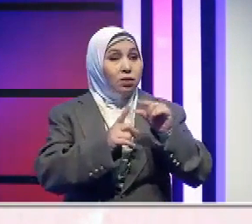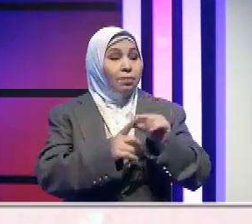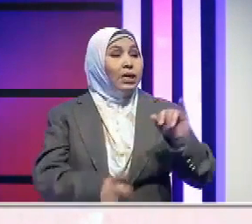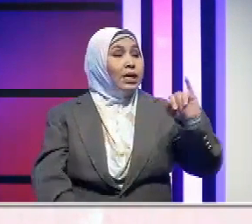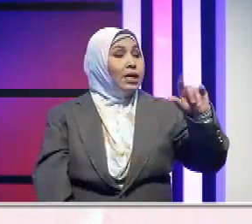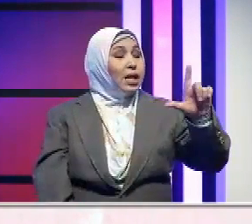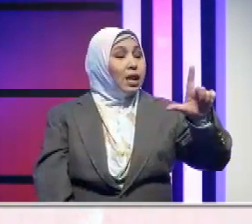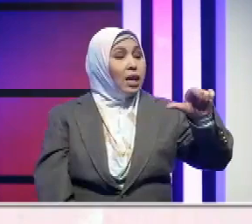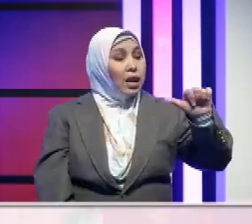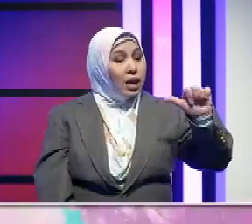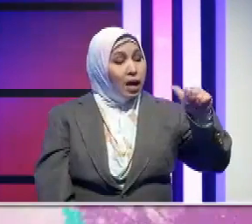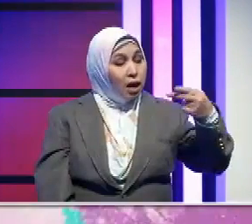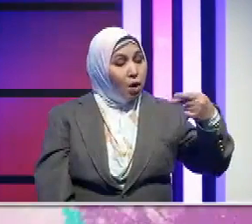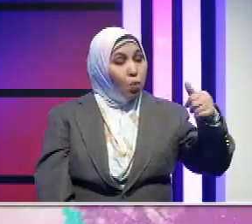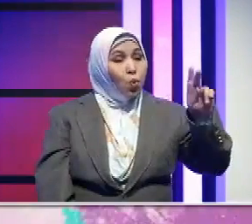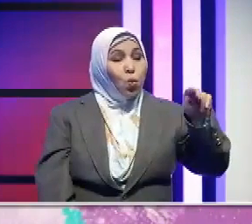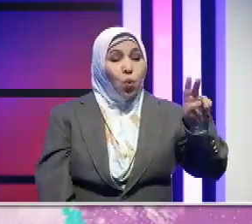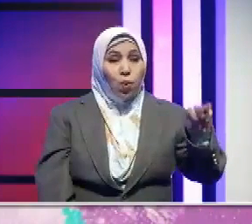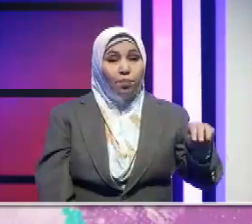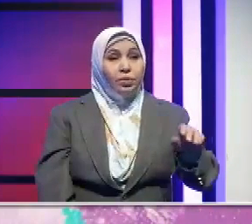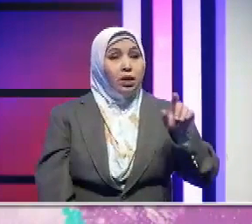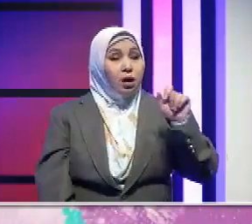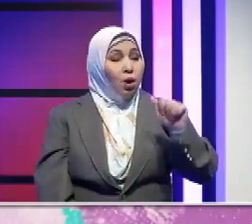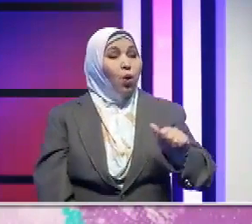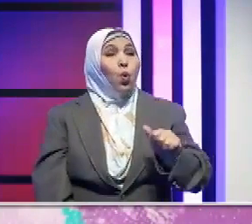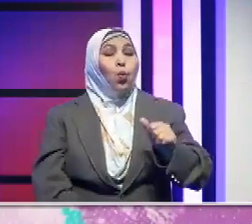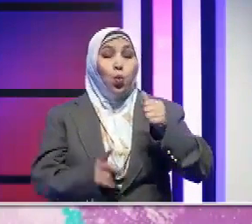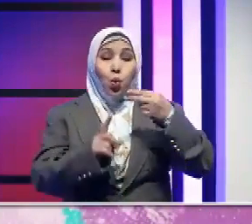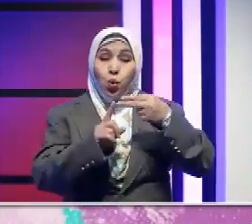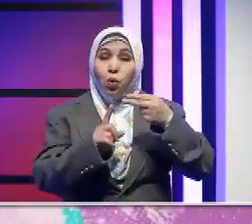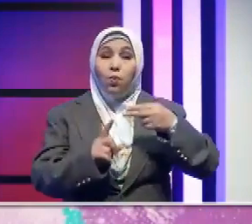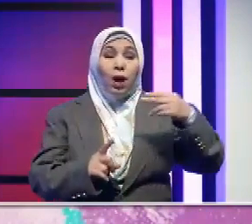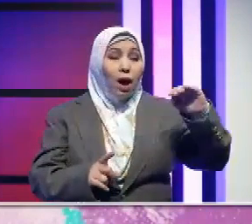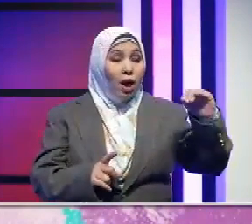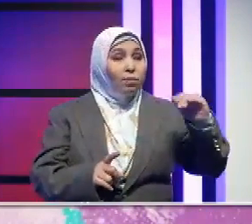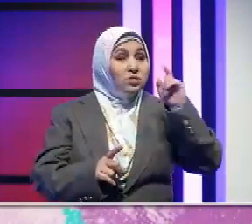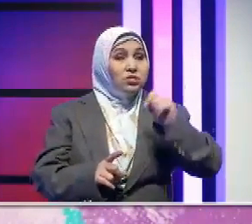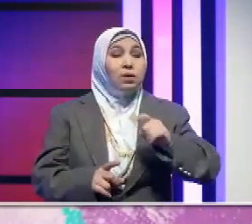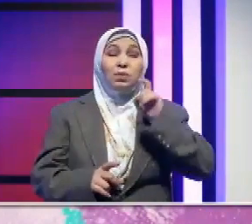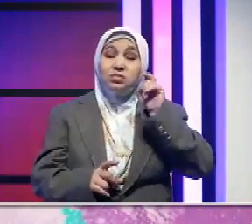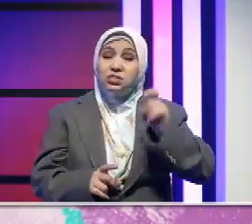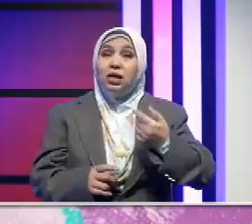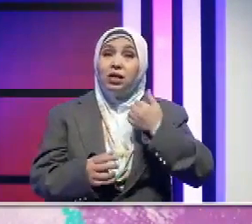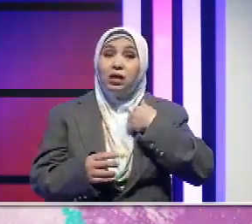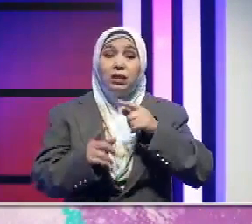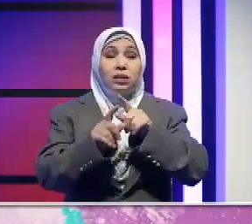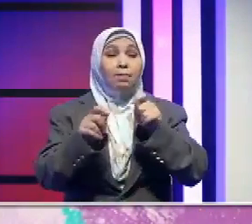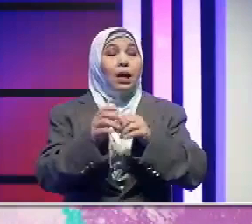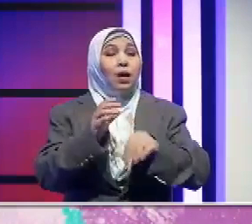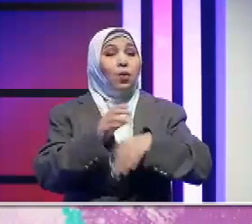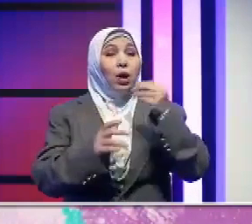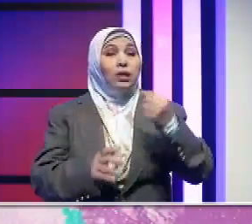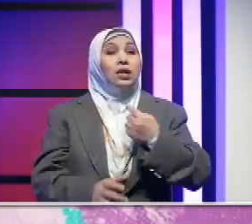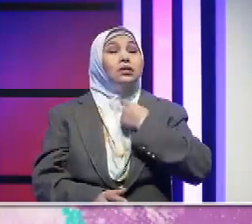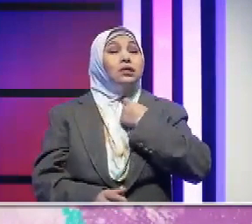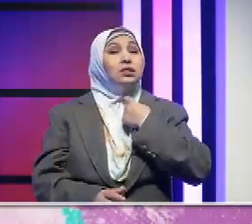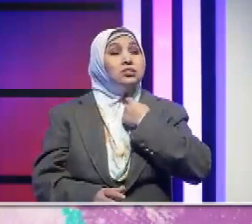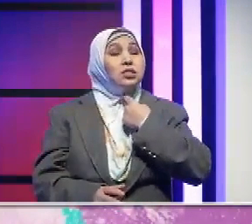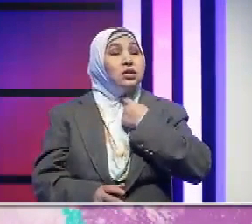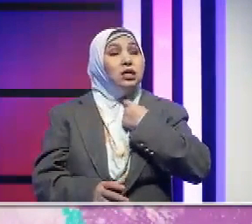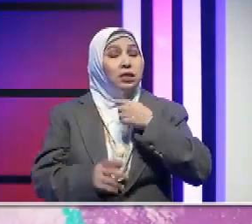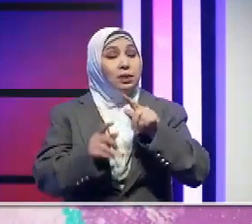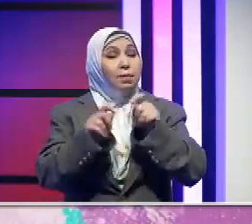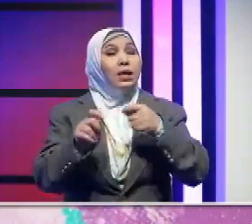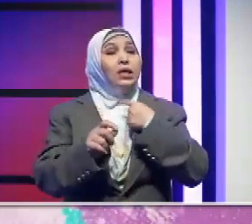ilahukum. Ilahukum kena jelaskan huruf ha. Pertama sekali kenal pasti dulu dekat mana tempat keluar dia, di pangkal halqum kita